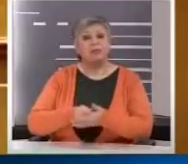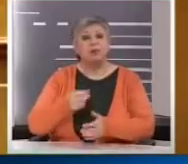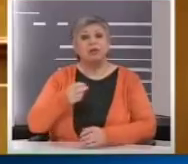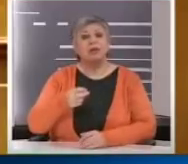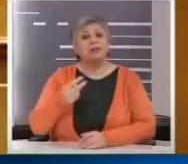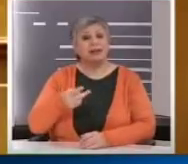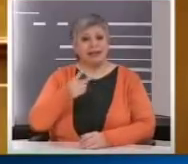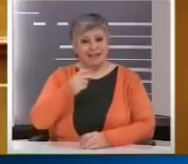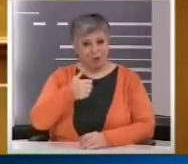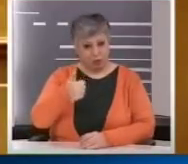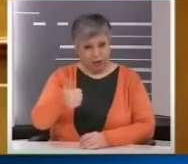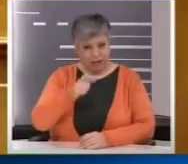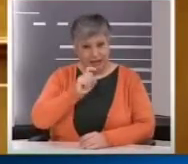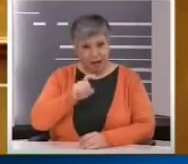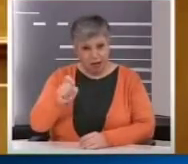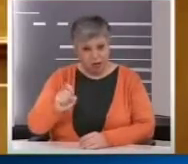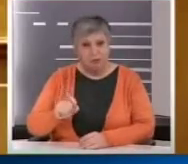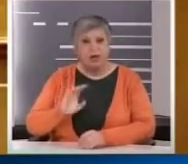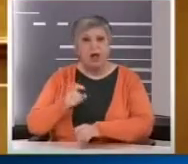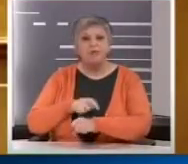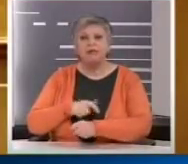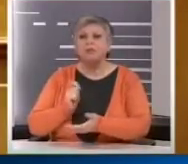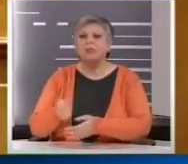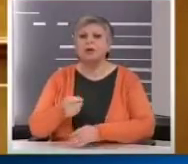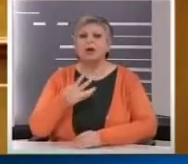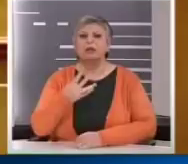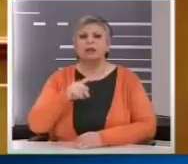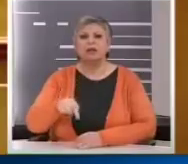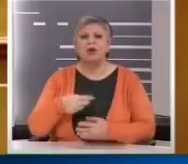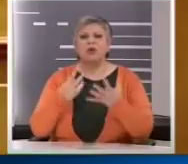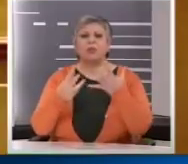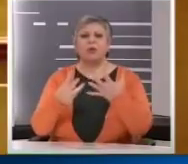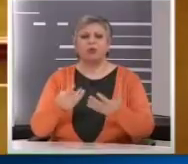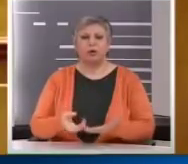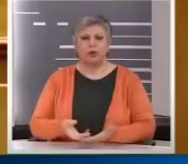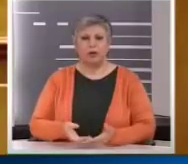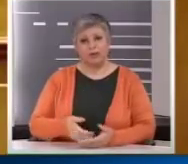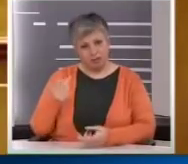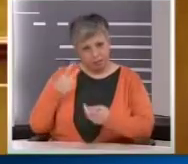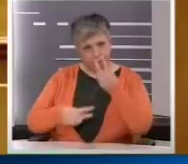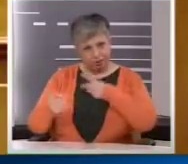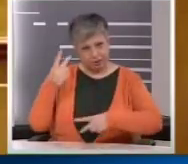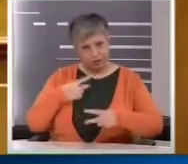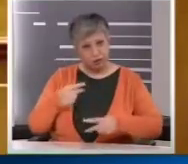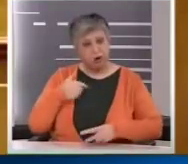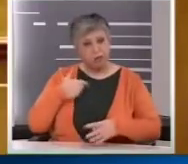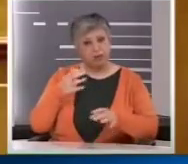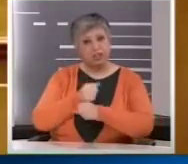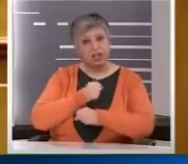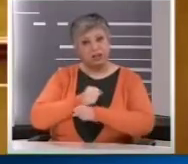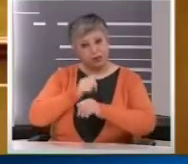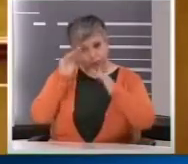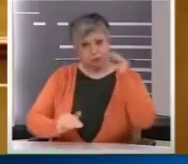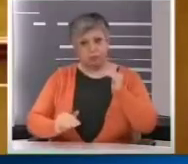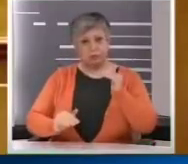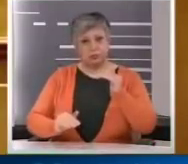4 εκατομμύρια 800.000 ευρώ. Είναι βαριές κατηγορίες αυτές που μας κάνετε. Μας κατηγορείτε γιατί